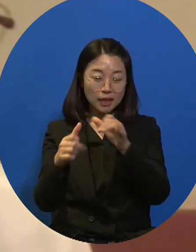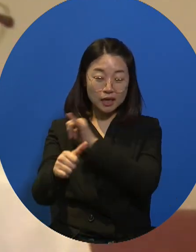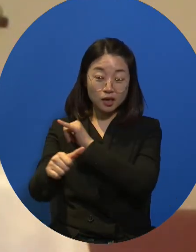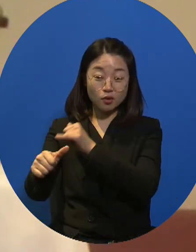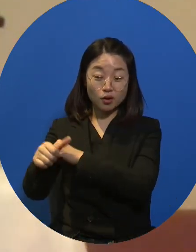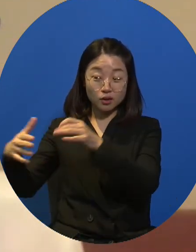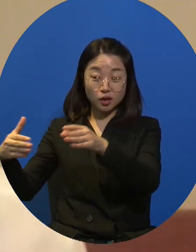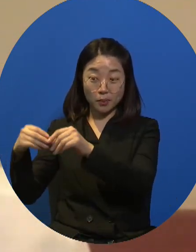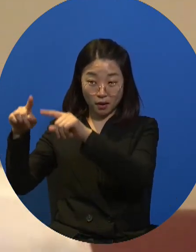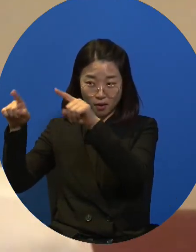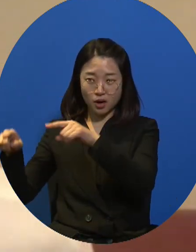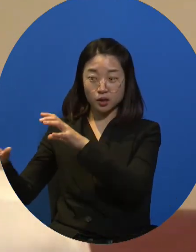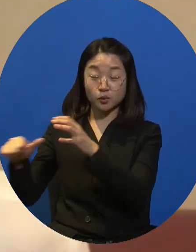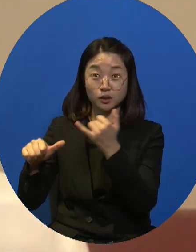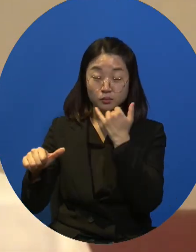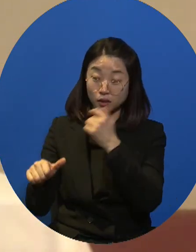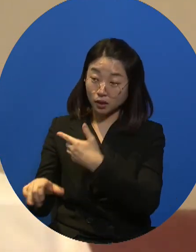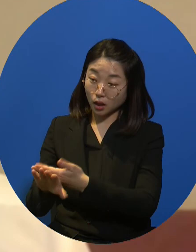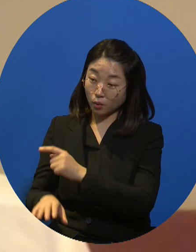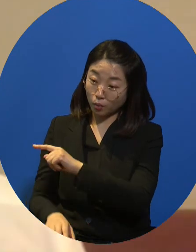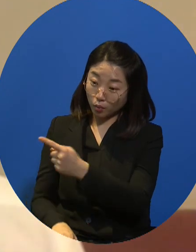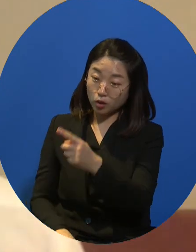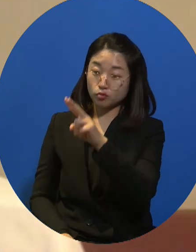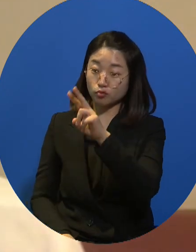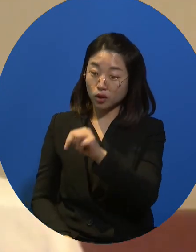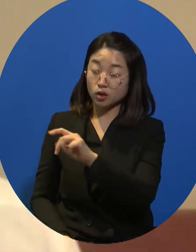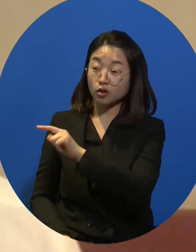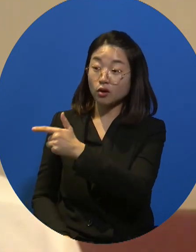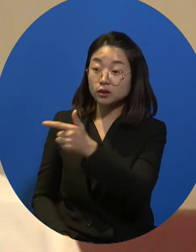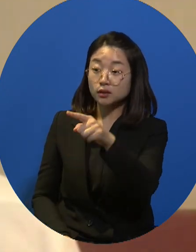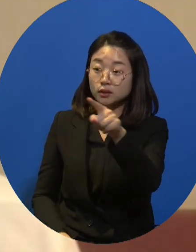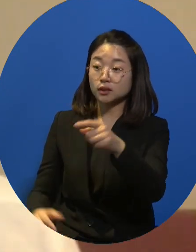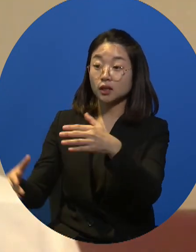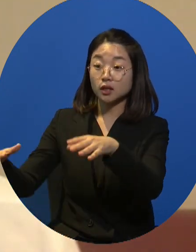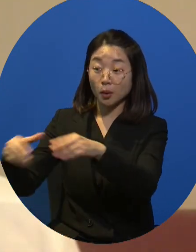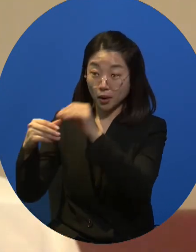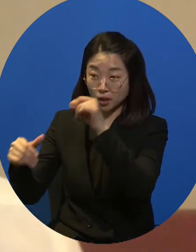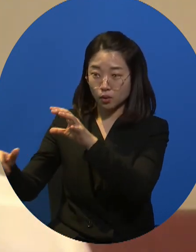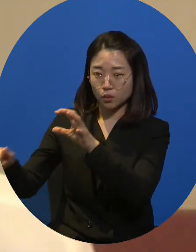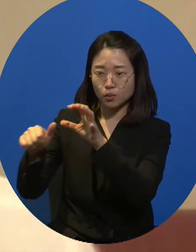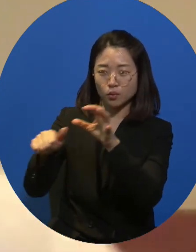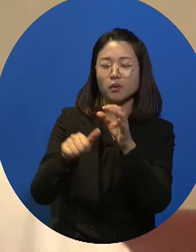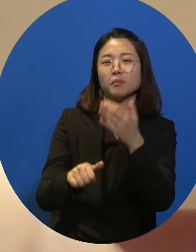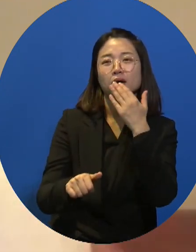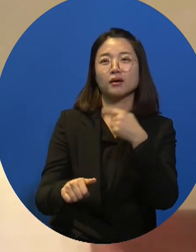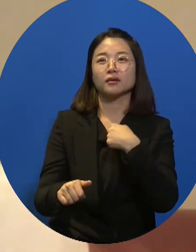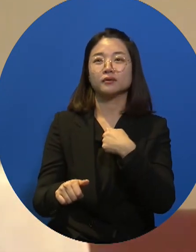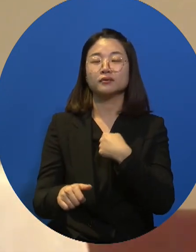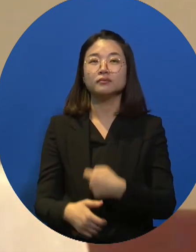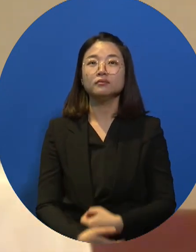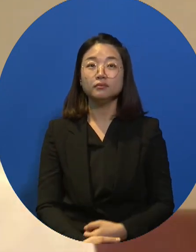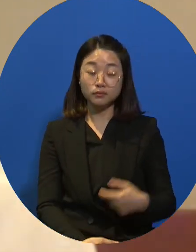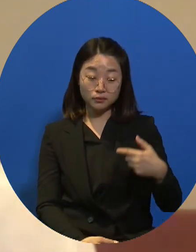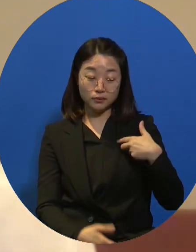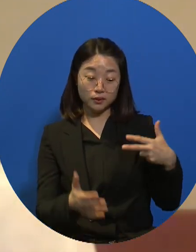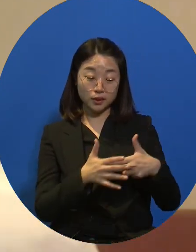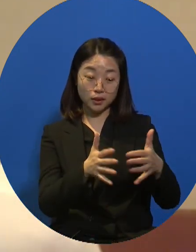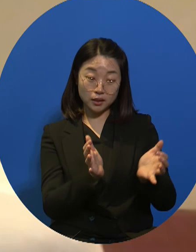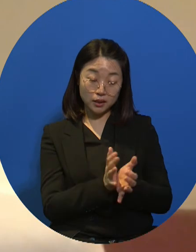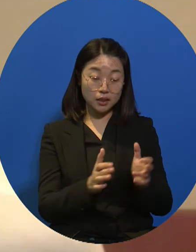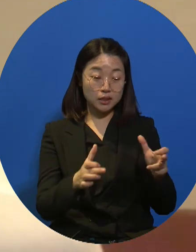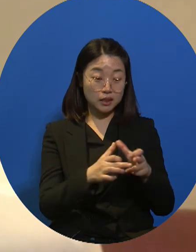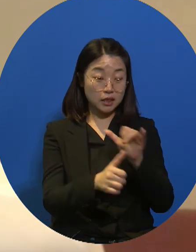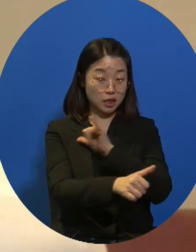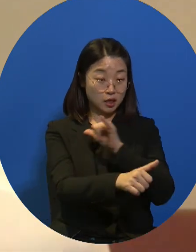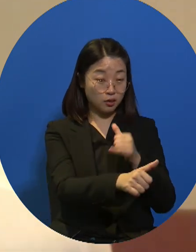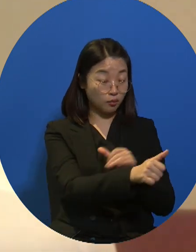메커니즘이 되겠지만, 그 이외에도 다양한 UN 메커니즘 등을 우리가 활용을 할 수 있기 때문에 저희 재단에서는 장애인 인권